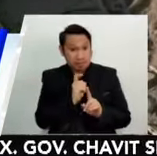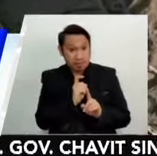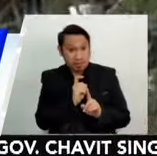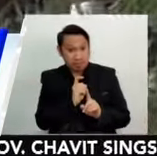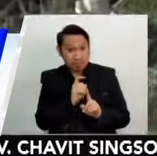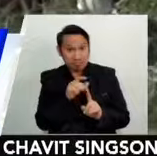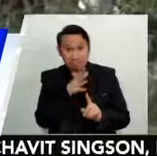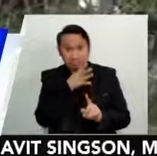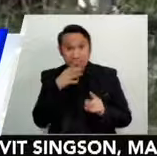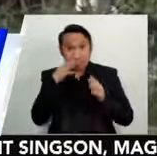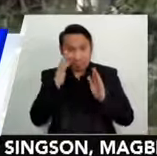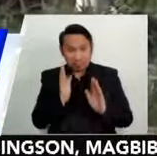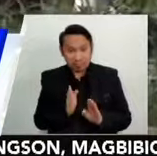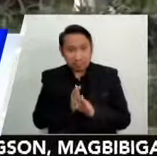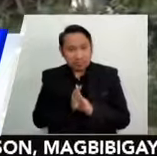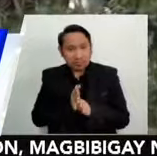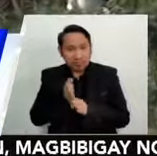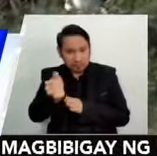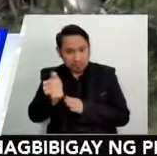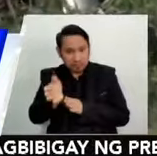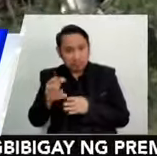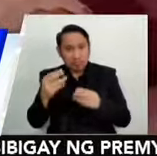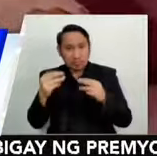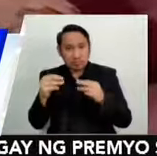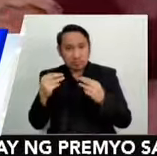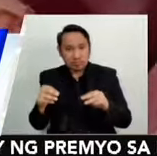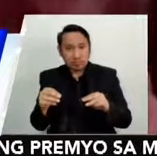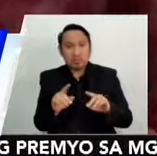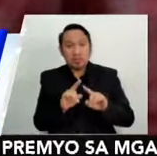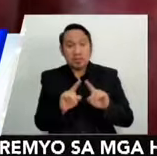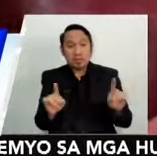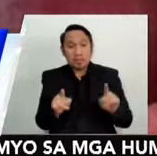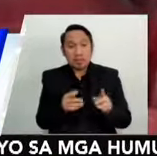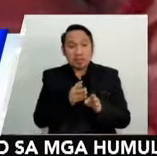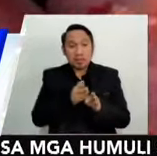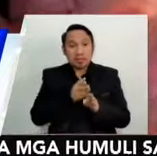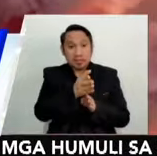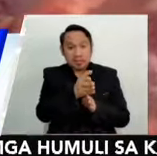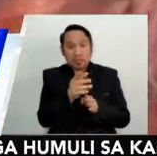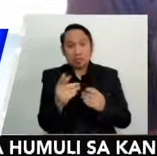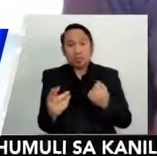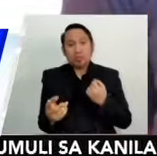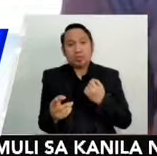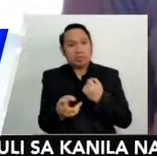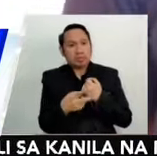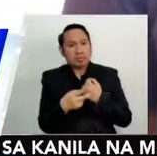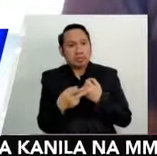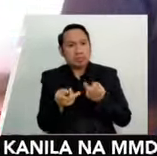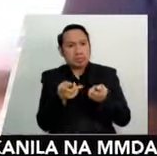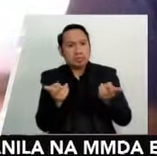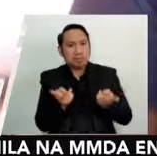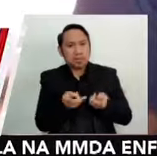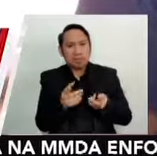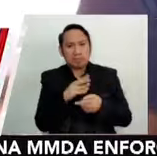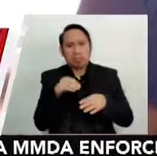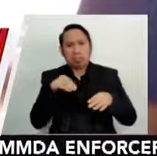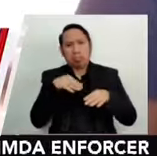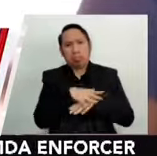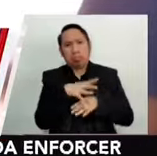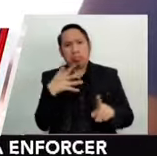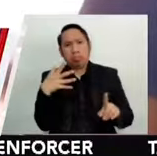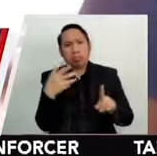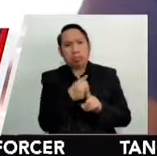pamilihan, diretso sa mga cold storage facility, kaya apektado ang presyo nito sa merkado. Bigla nang taas, bakit